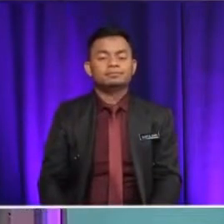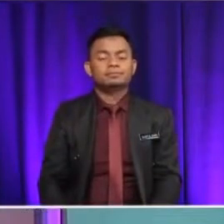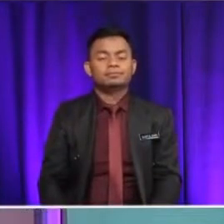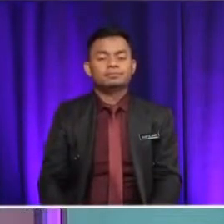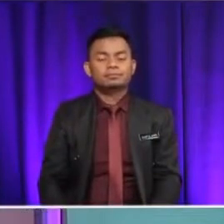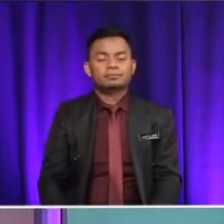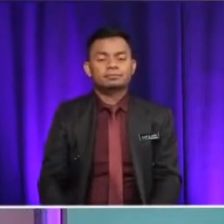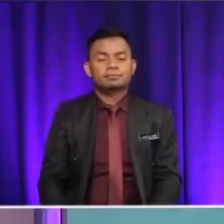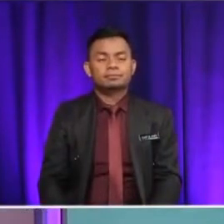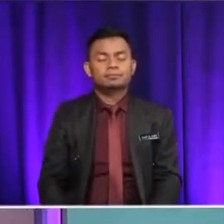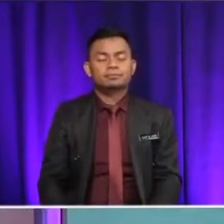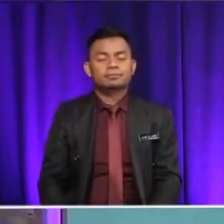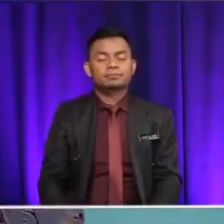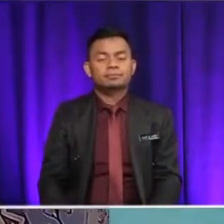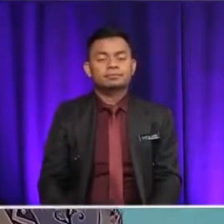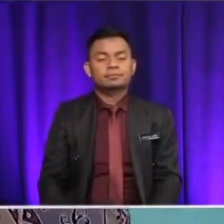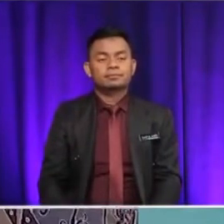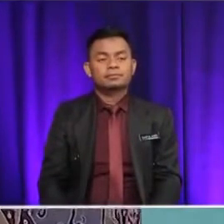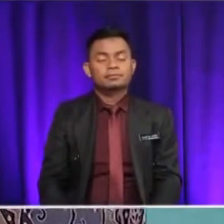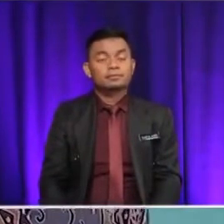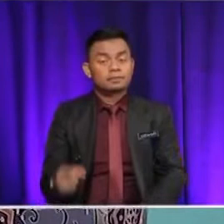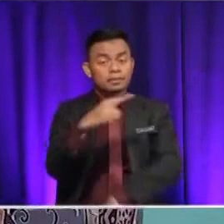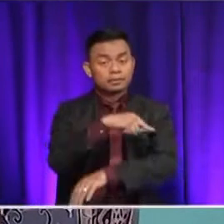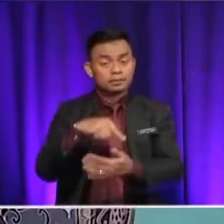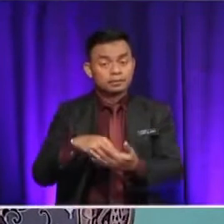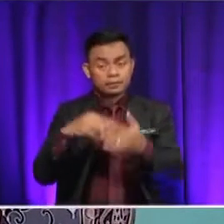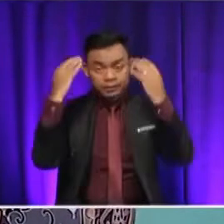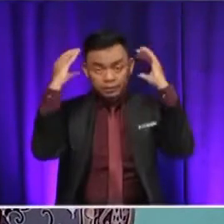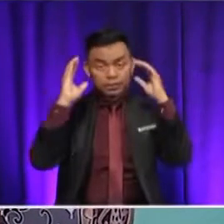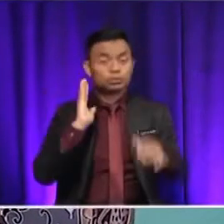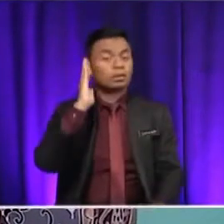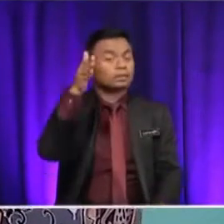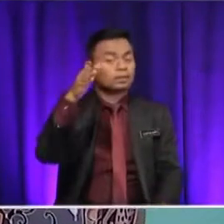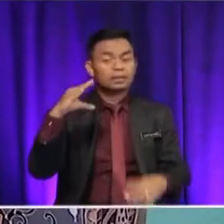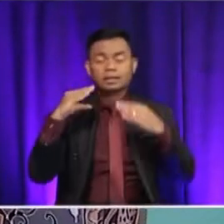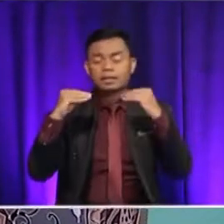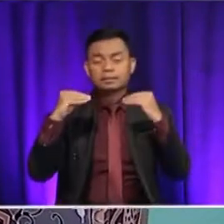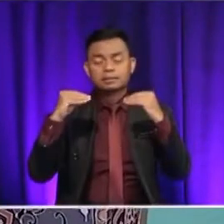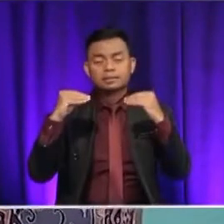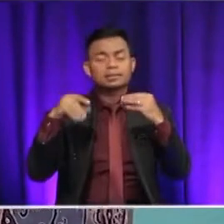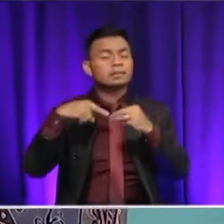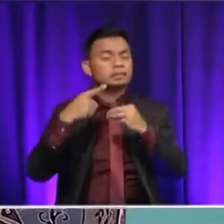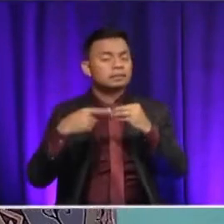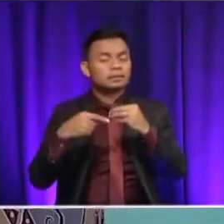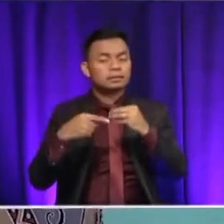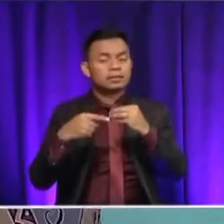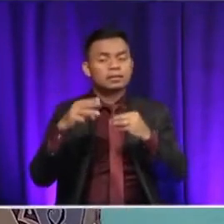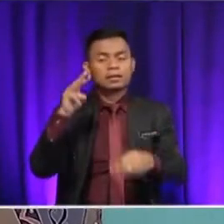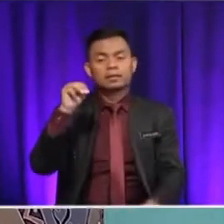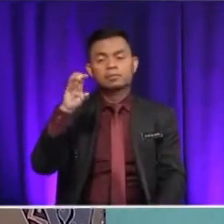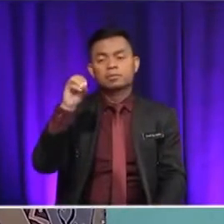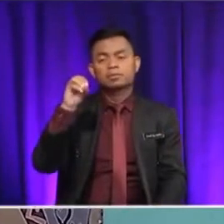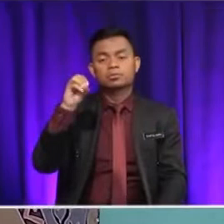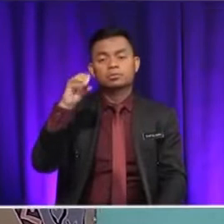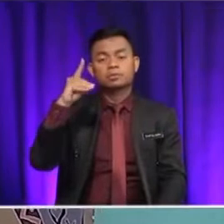Okey, bismillahirrahmanirrahim. Okey, hari ini cikgu akan ajar mengenai modul 7